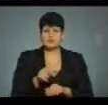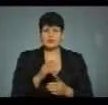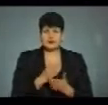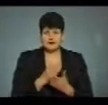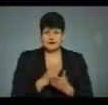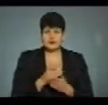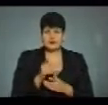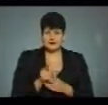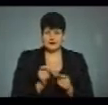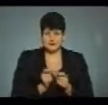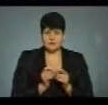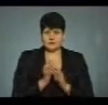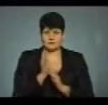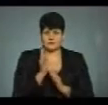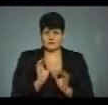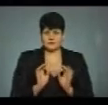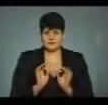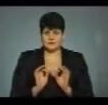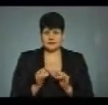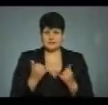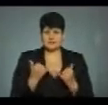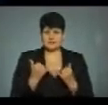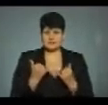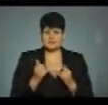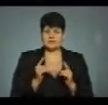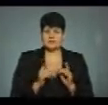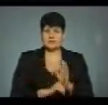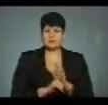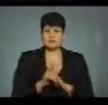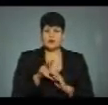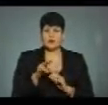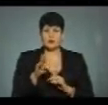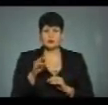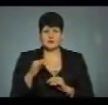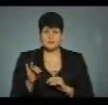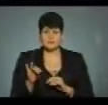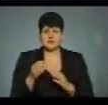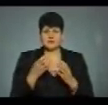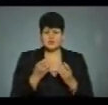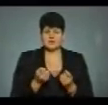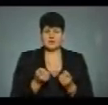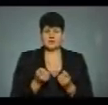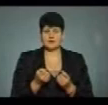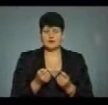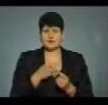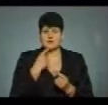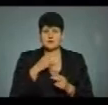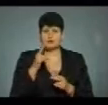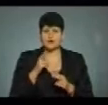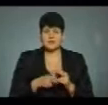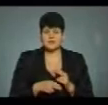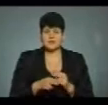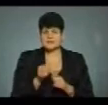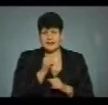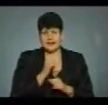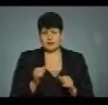є розкущена нормально. Зараз тільки початок лютого. Ще щось про кінцеву перезимівлю говорити